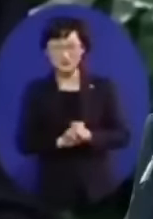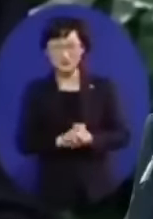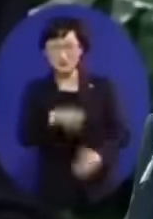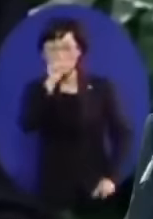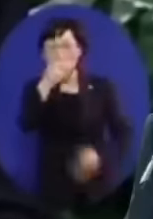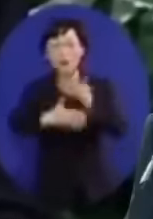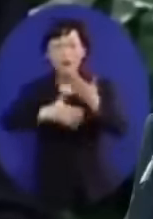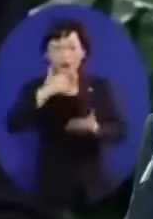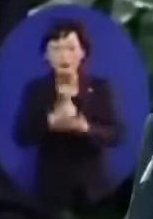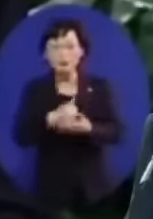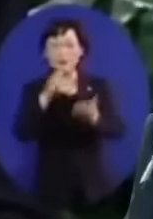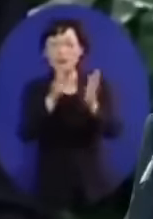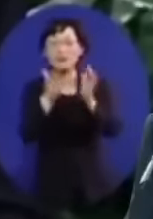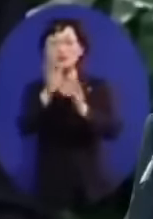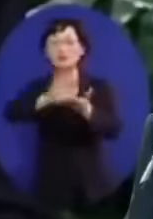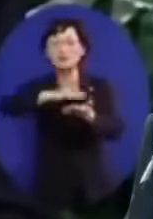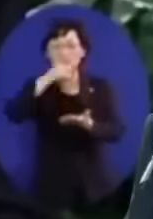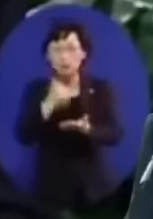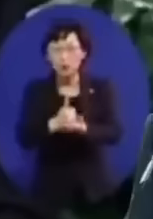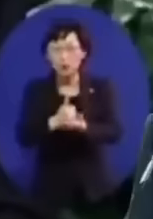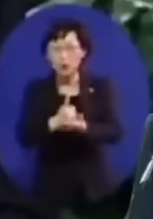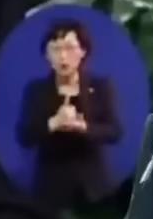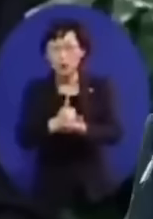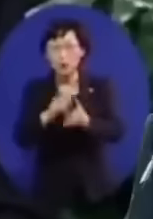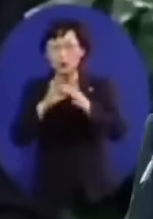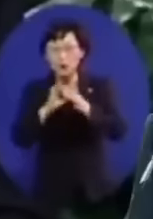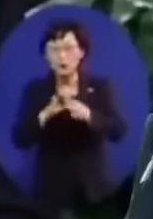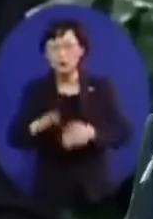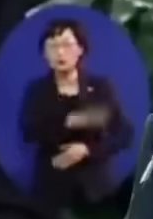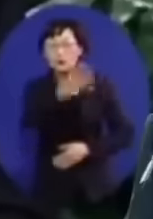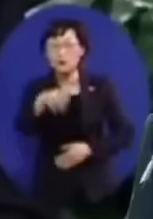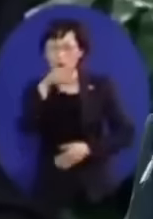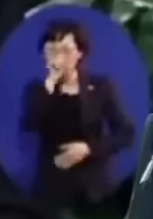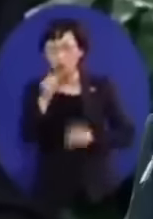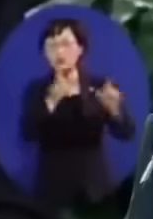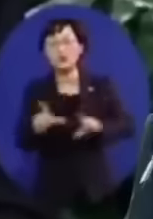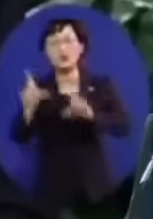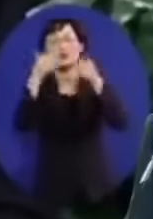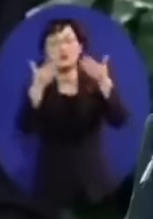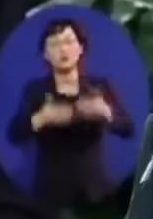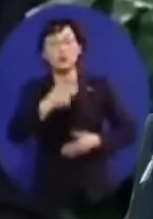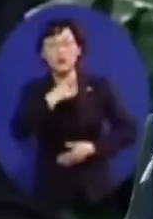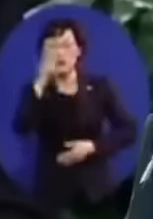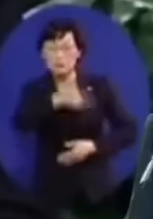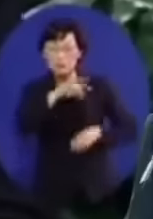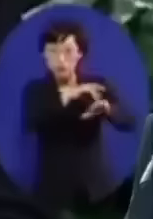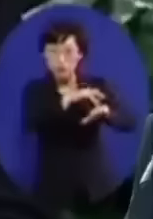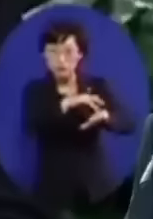좋은 하나님은 예수 그리스도를 통해서 우리에게 좋은 삶을 주기를 원하고 나쁜 마귀는